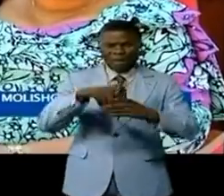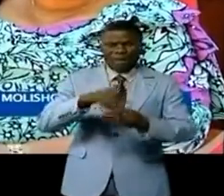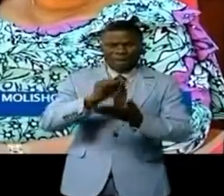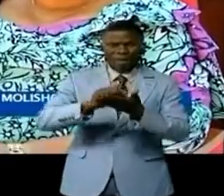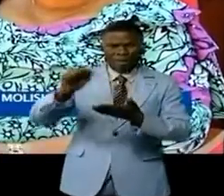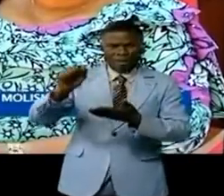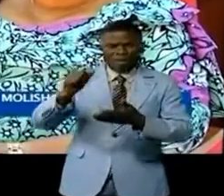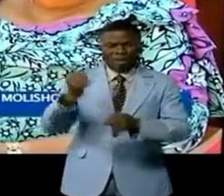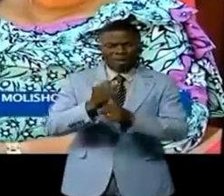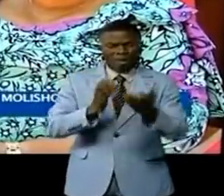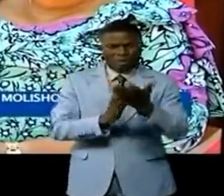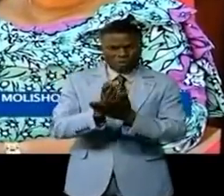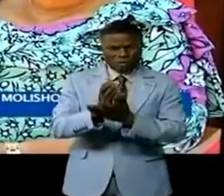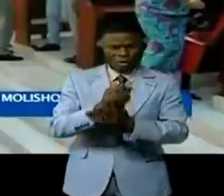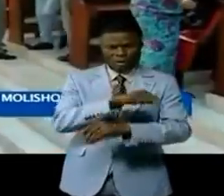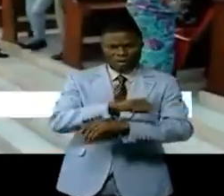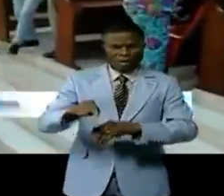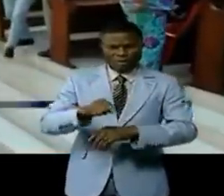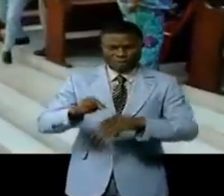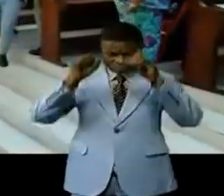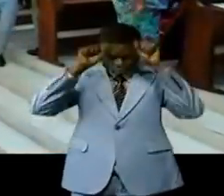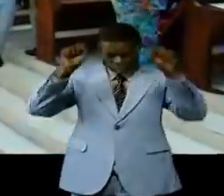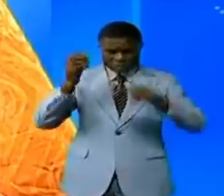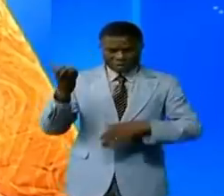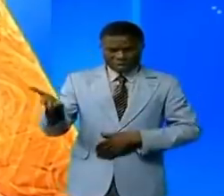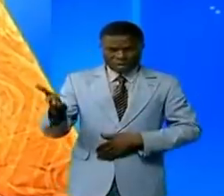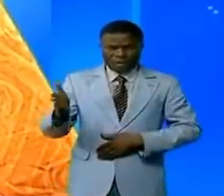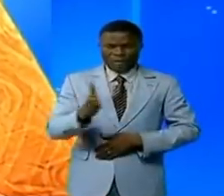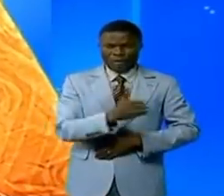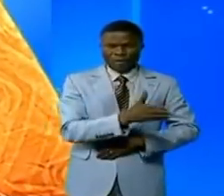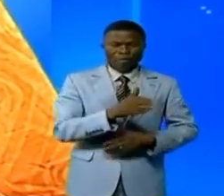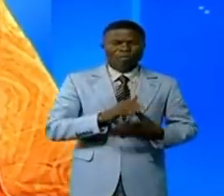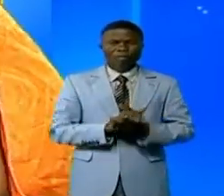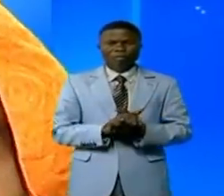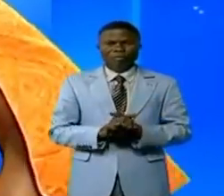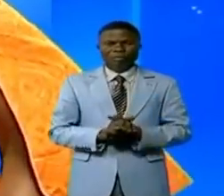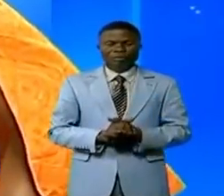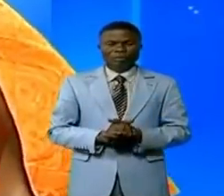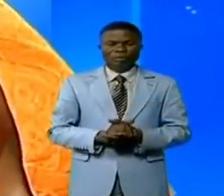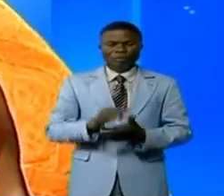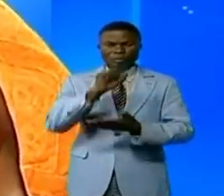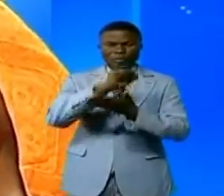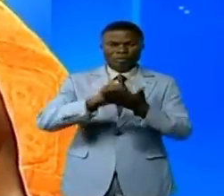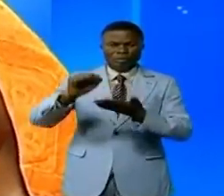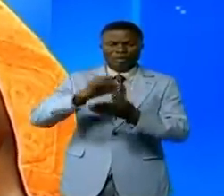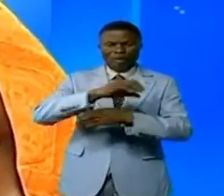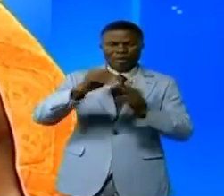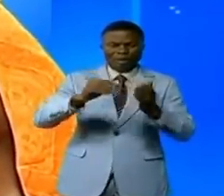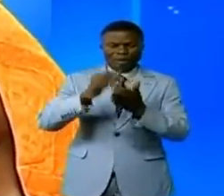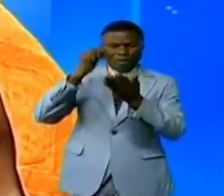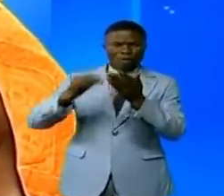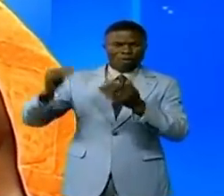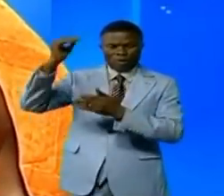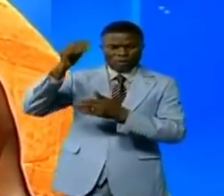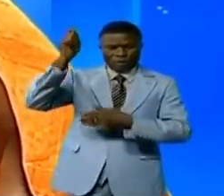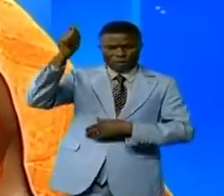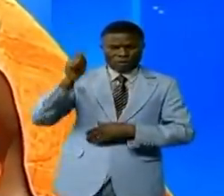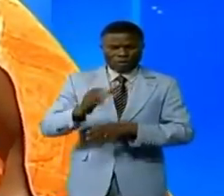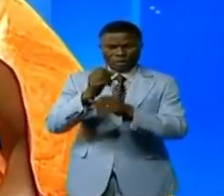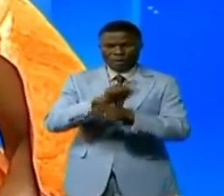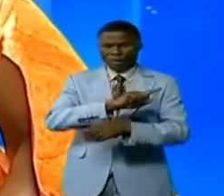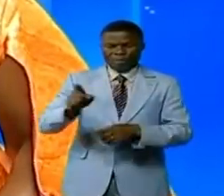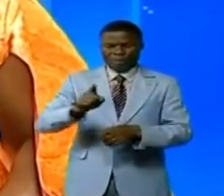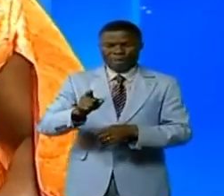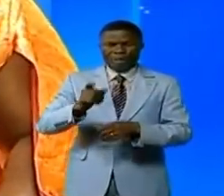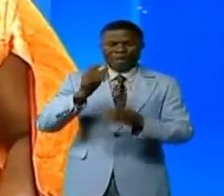bon fonctionnement du cabinet du chef de l'État. Le centre supérieur militaire vient de bénéficier de 1950